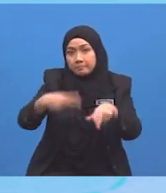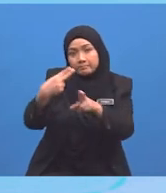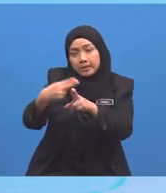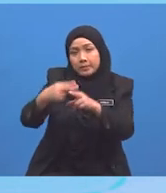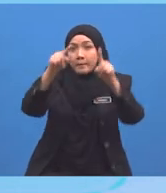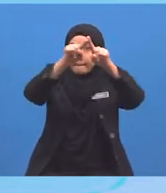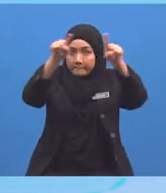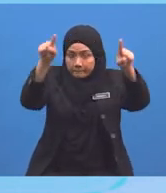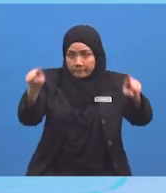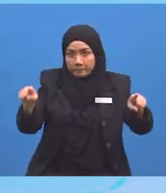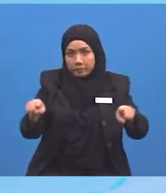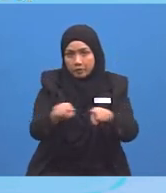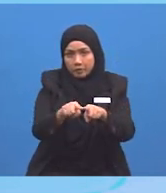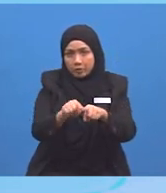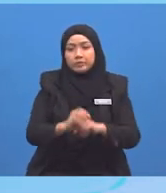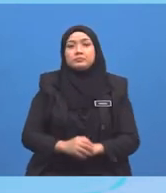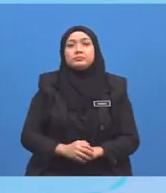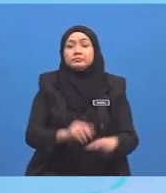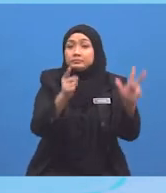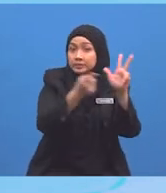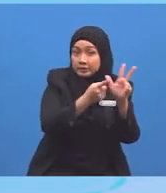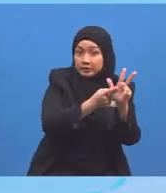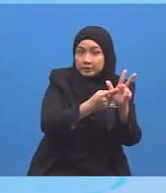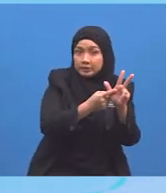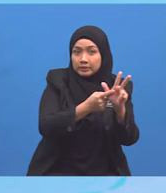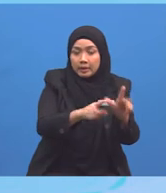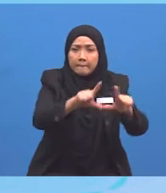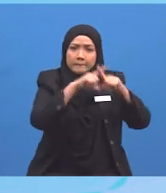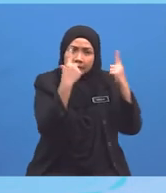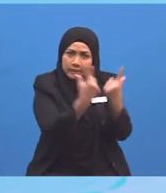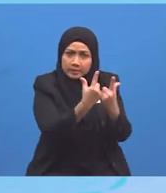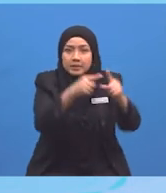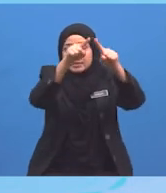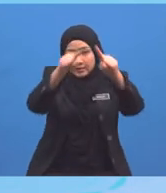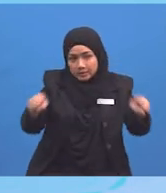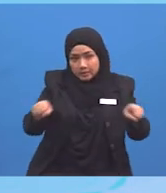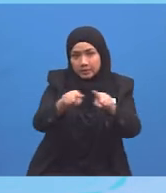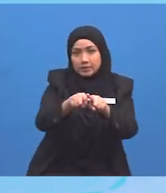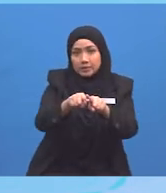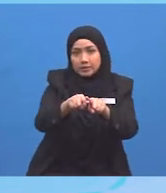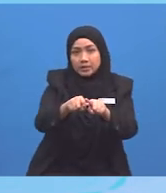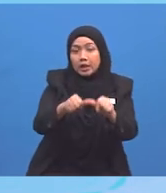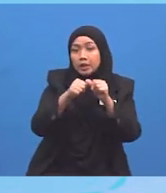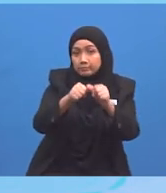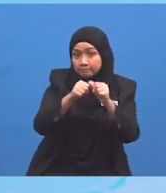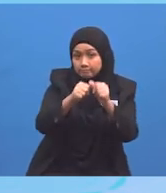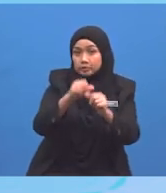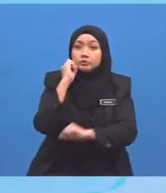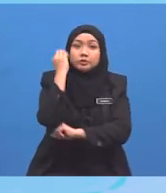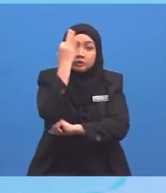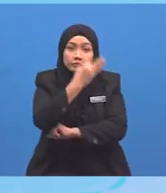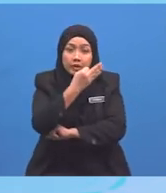poligon. Ketiga, mengelaskan segitiga berdasarkan sifat